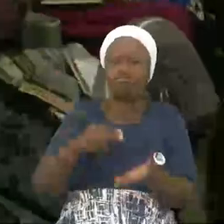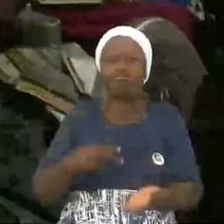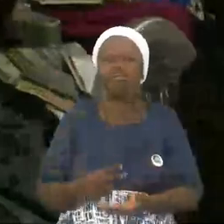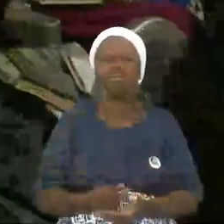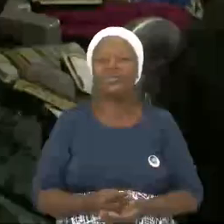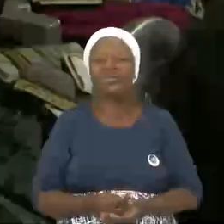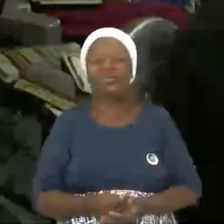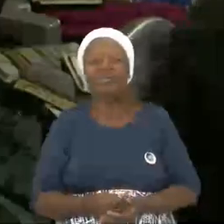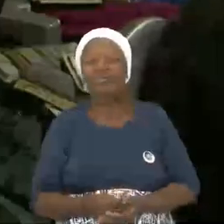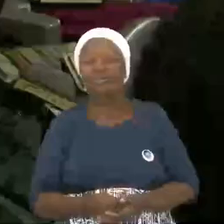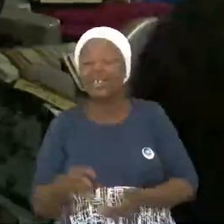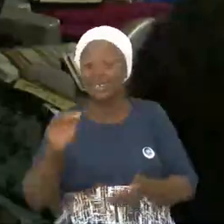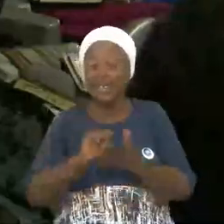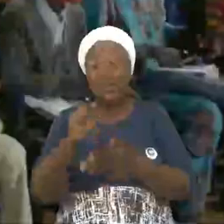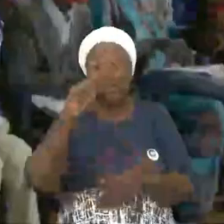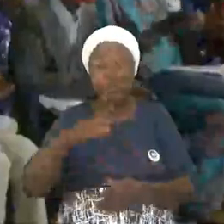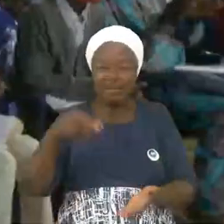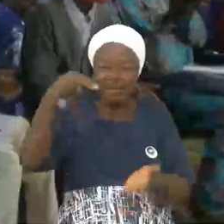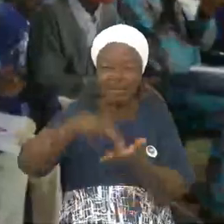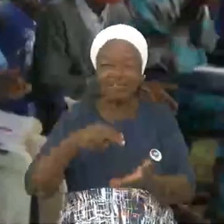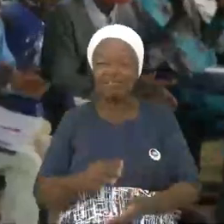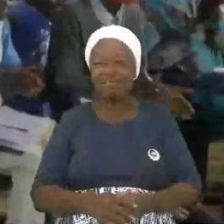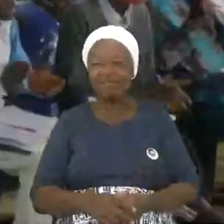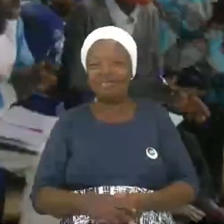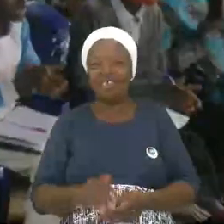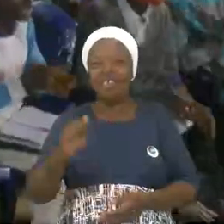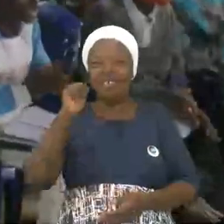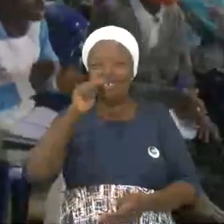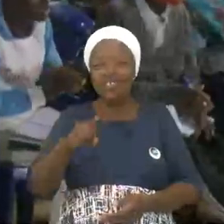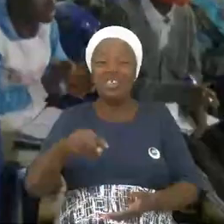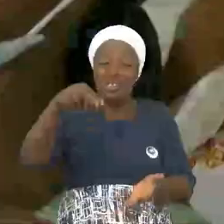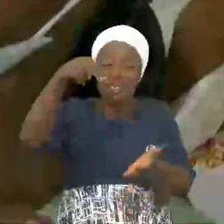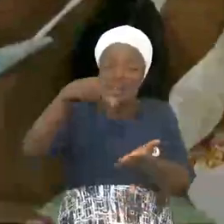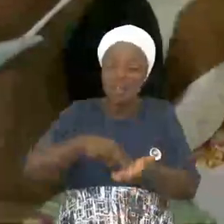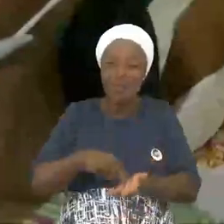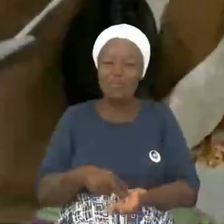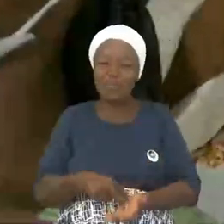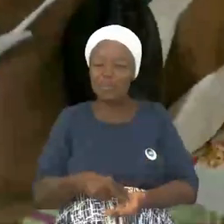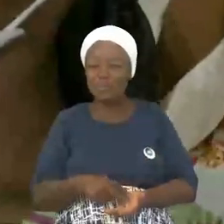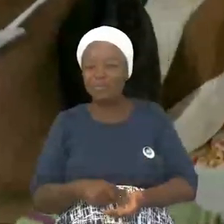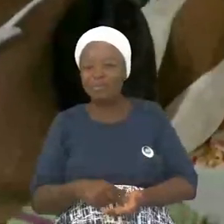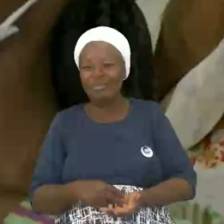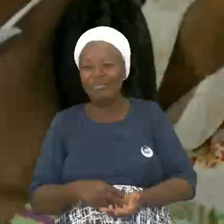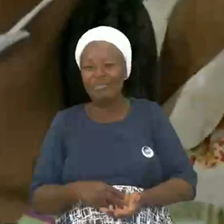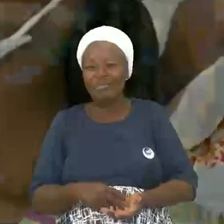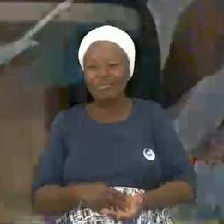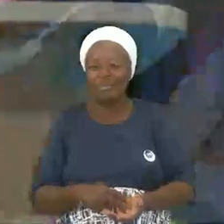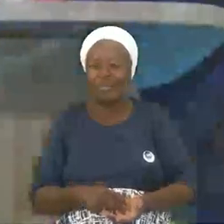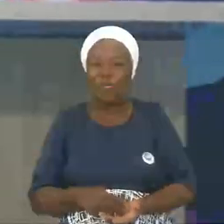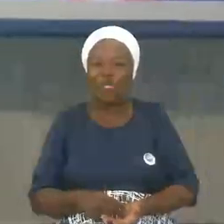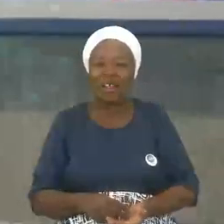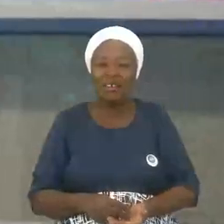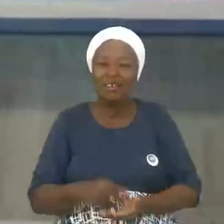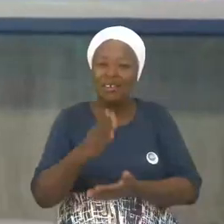force intérieure et la puissance, elle s'est levée. J'ai dit, elle s'est levée. J'ai dit, elle s'est